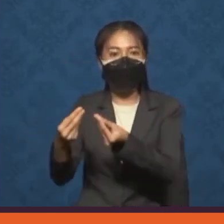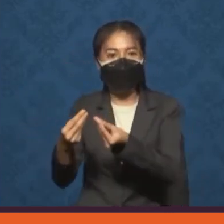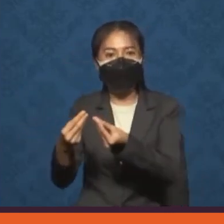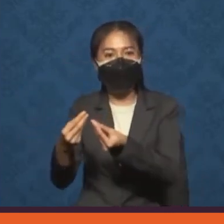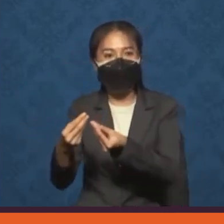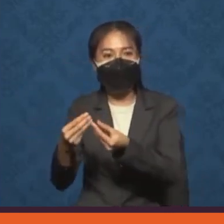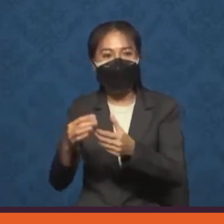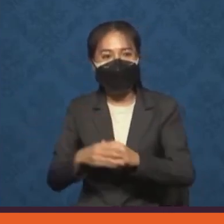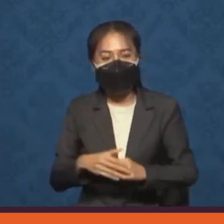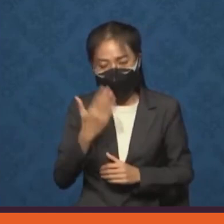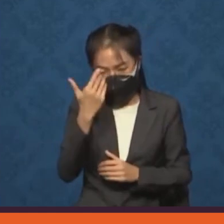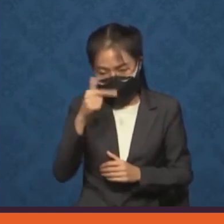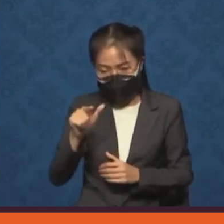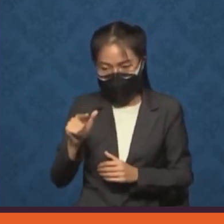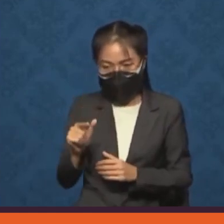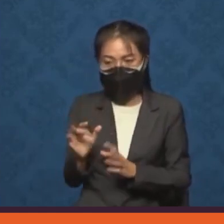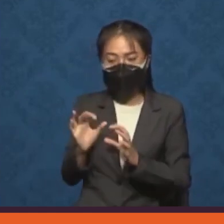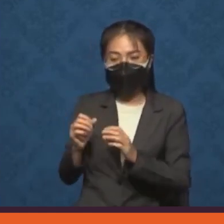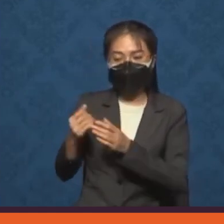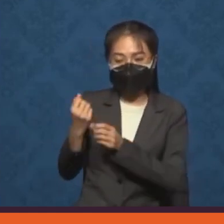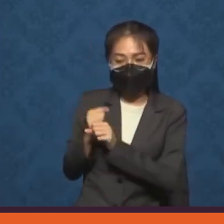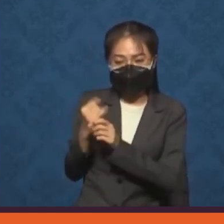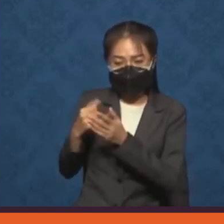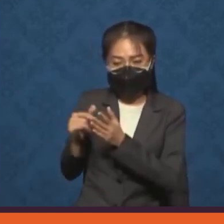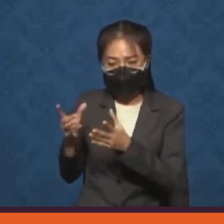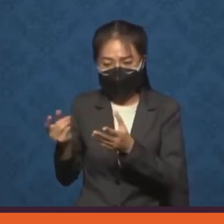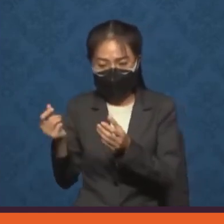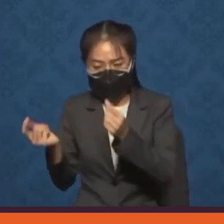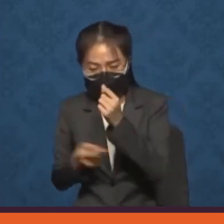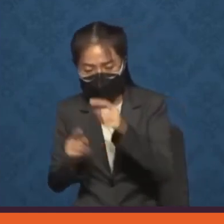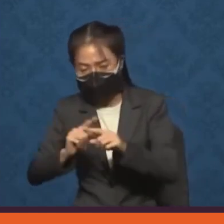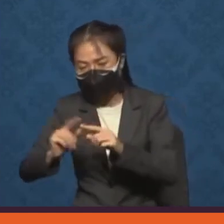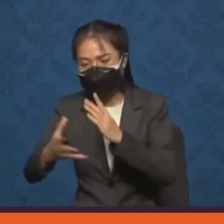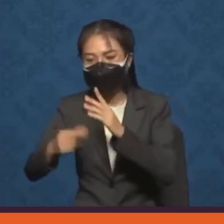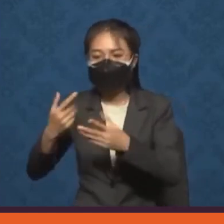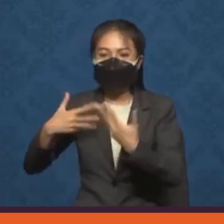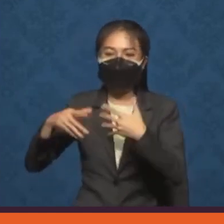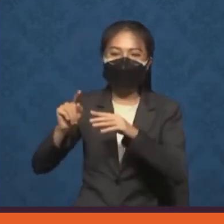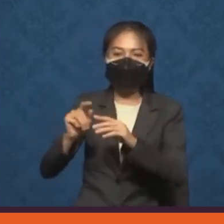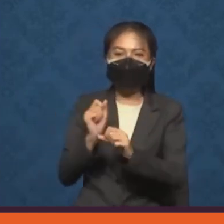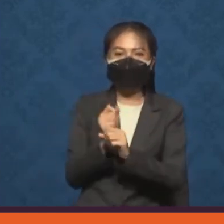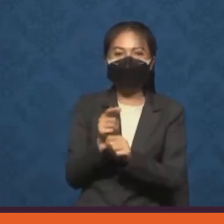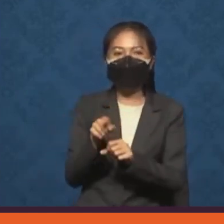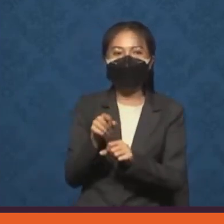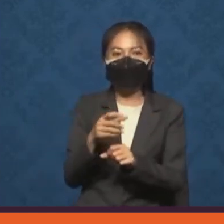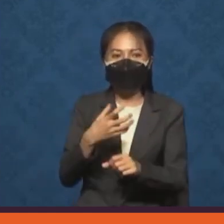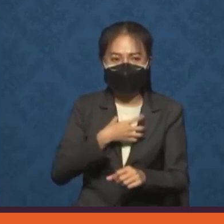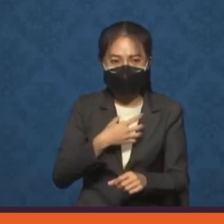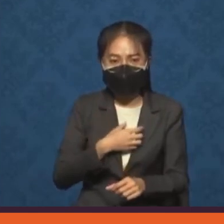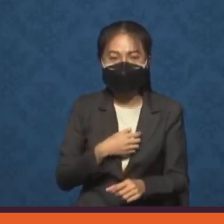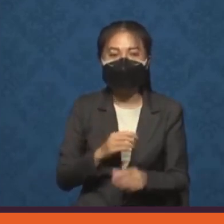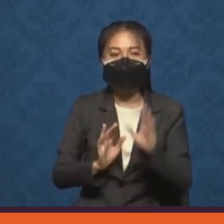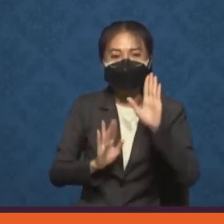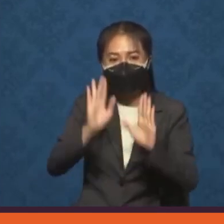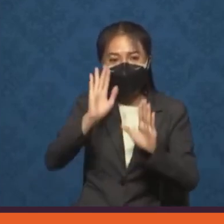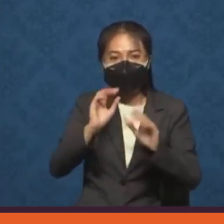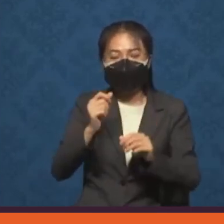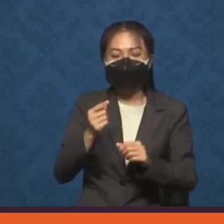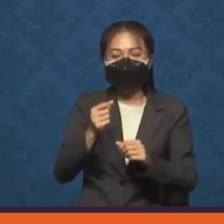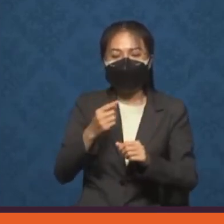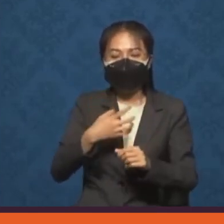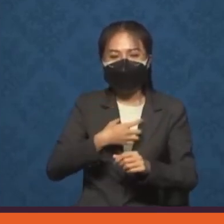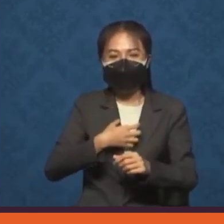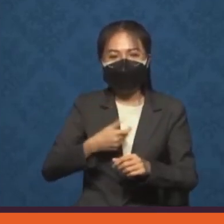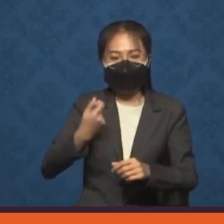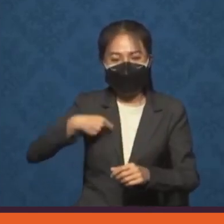ก็ไม่สามารถทำอะไรได้มันเป็นแบบนี้มาโดยตลอดตุลาการผู้พิพากษาหลายท่านบอกอยากจะตัดสินใจจะขาดว่าไม่รับรองรัฐประหารแต่มันไม่มี